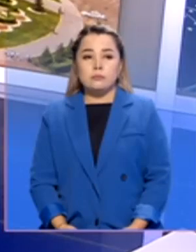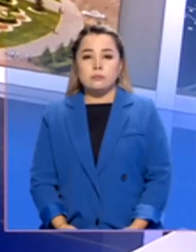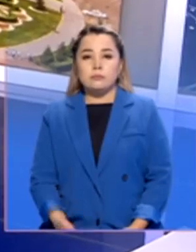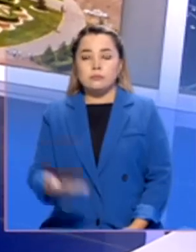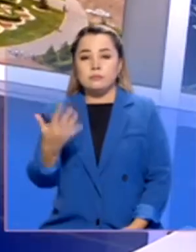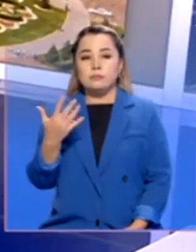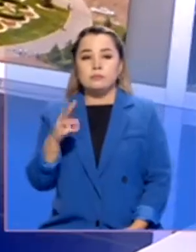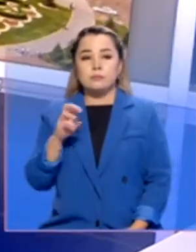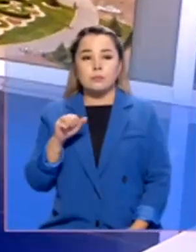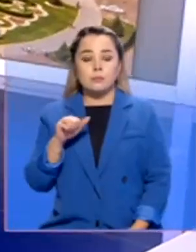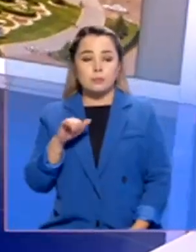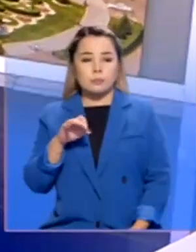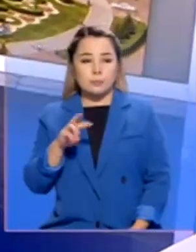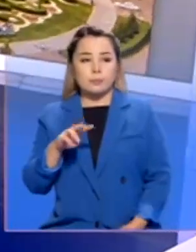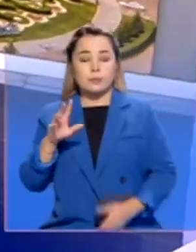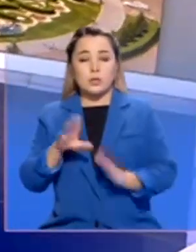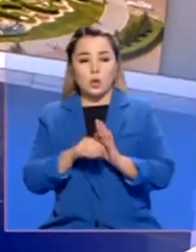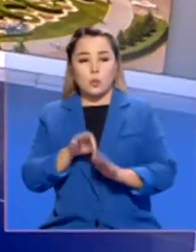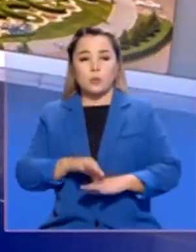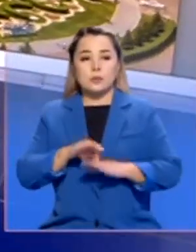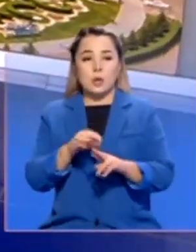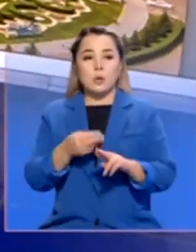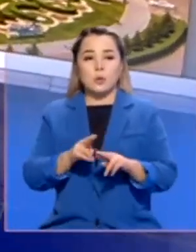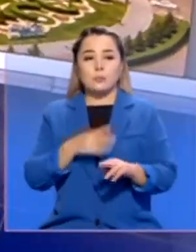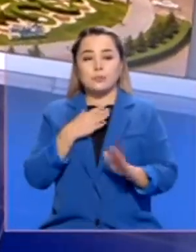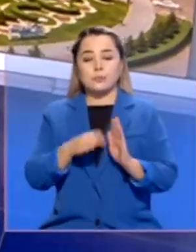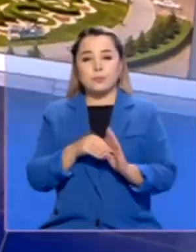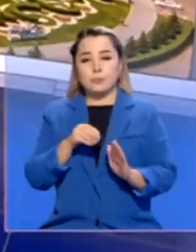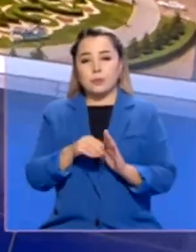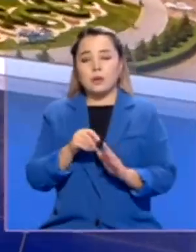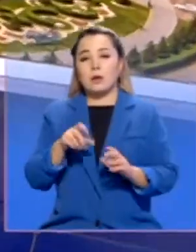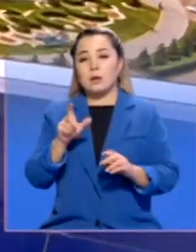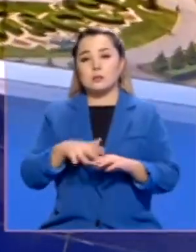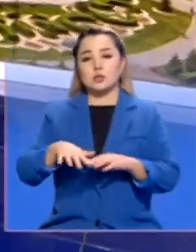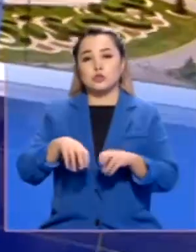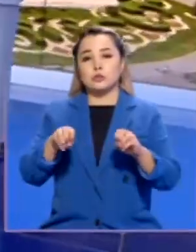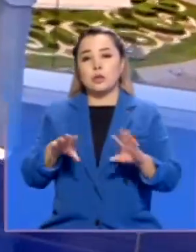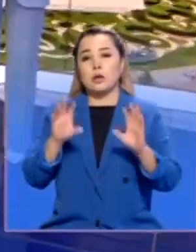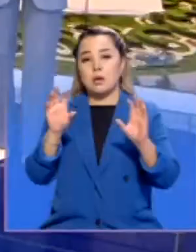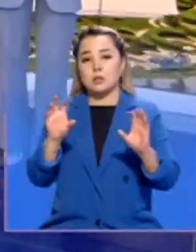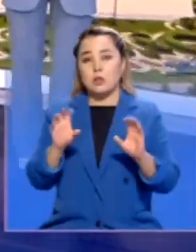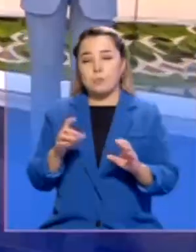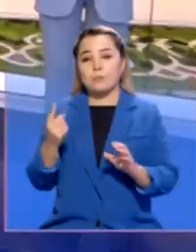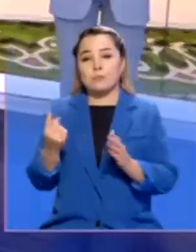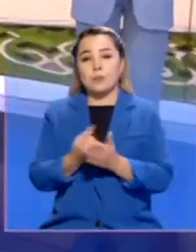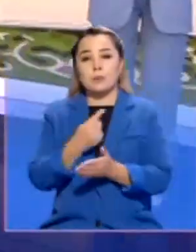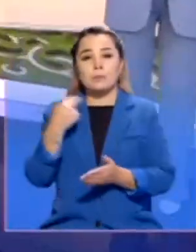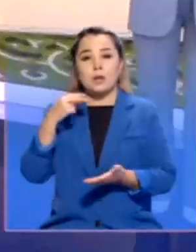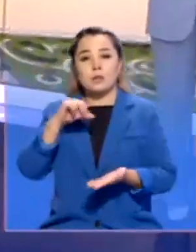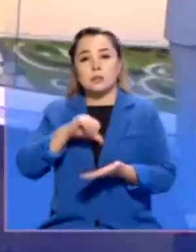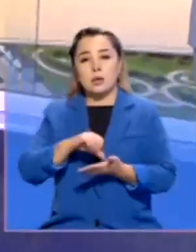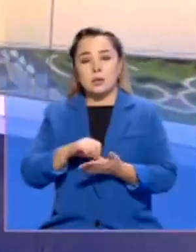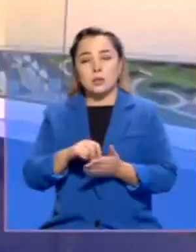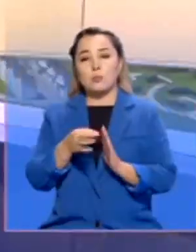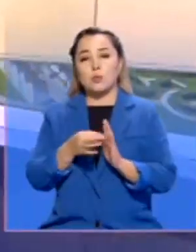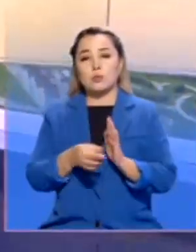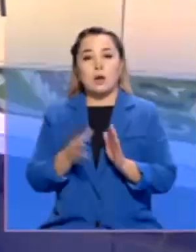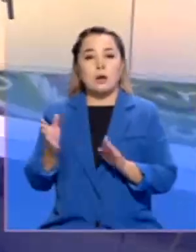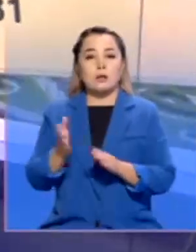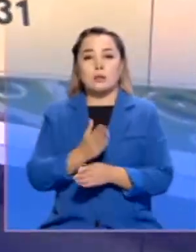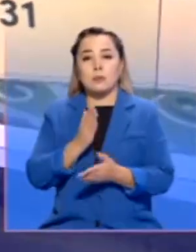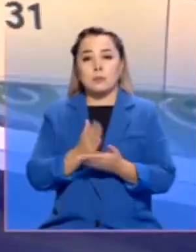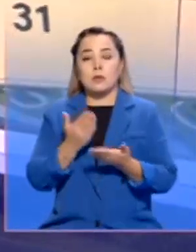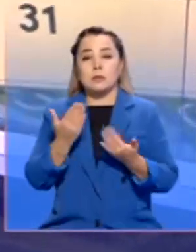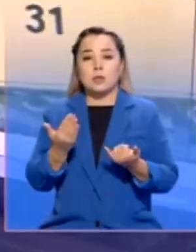5 маусымда референдум өтті. Осы өзгерістер аясында халық шешімімен Конституциядан тұңғыш президентке қатысты пункттер алынып